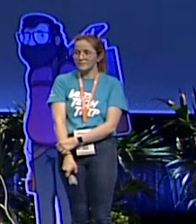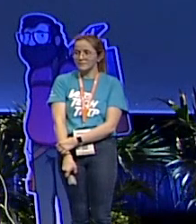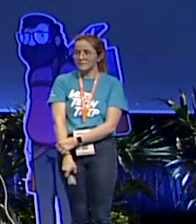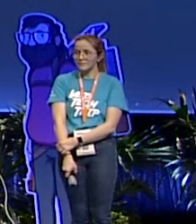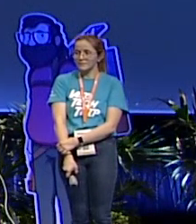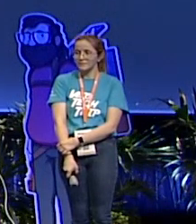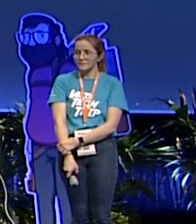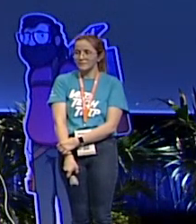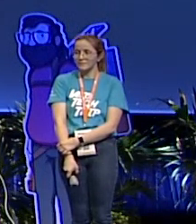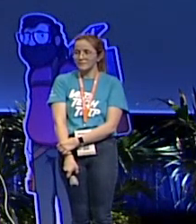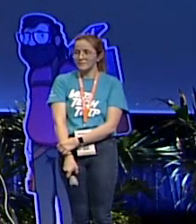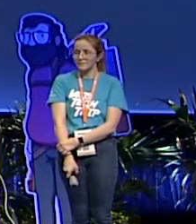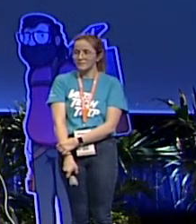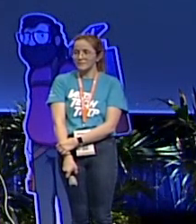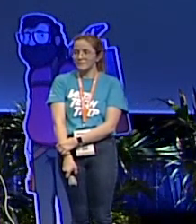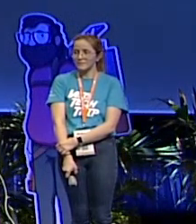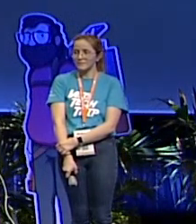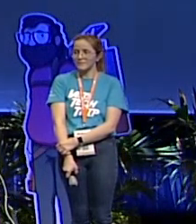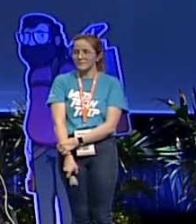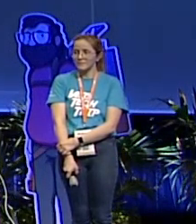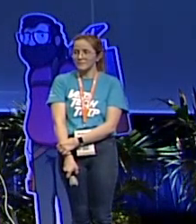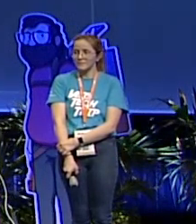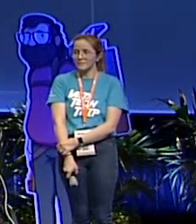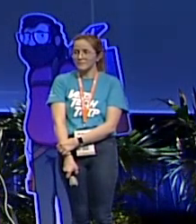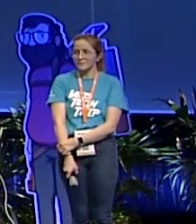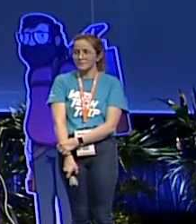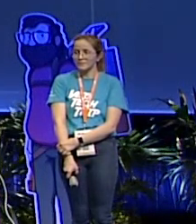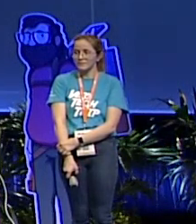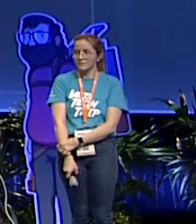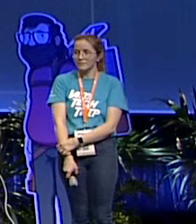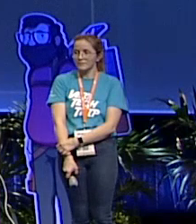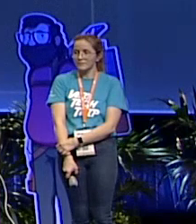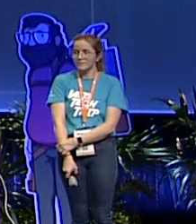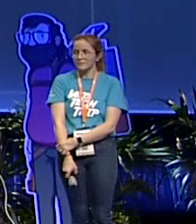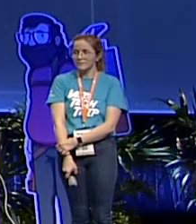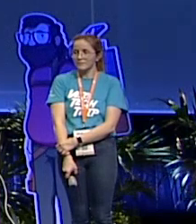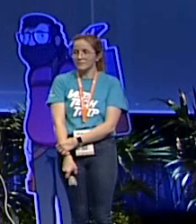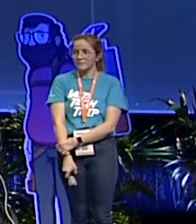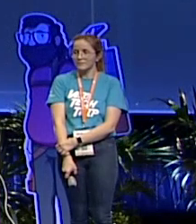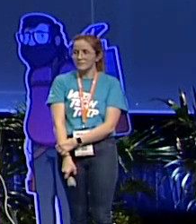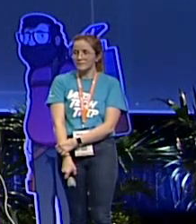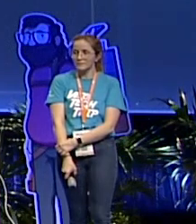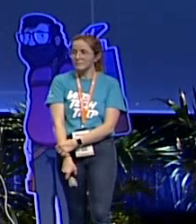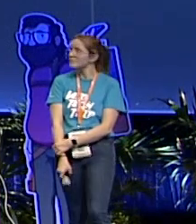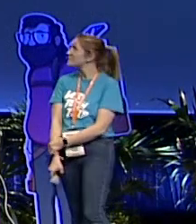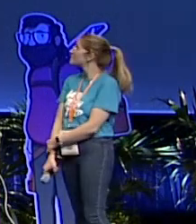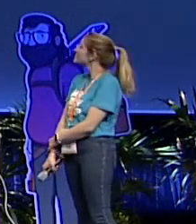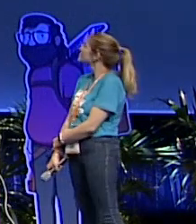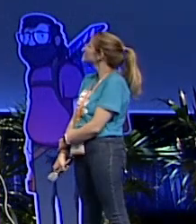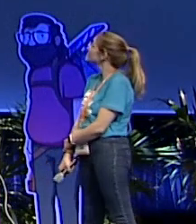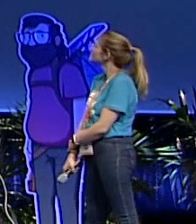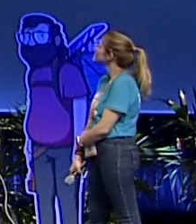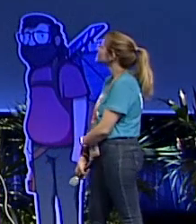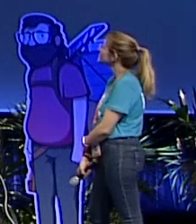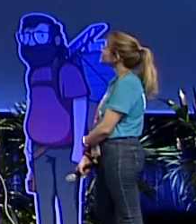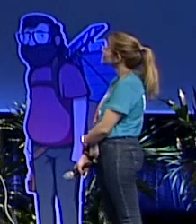Bon, d'accord, j'ai réutilisé mes nouvelles données et on peut voir ici la différence de taille. Donc on a